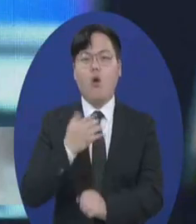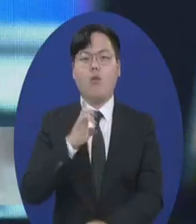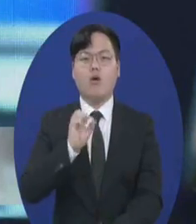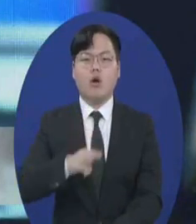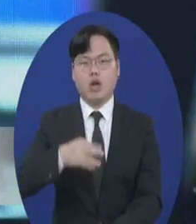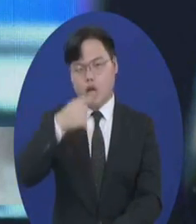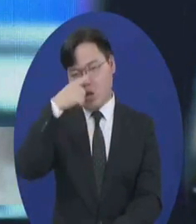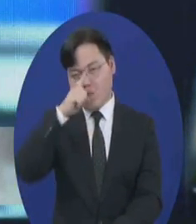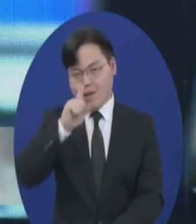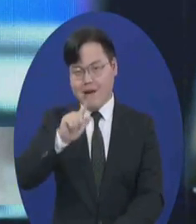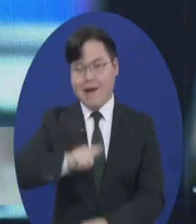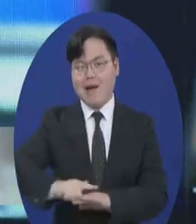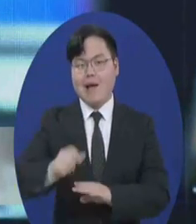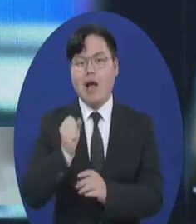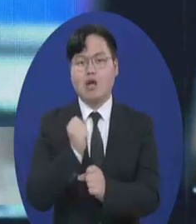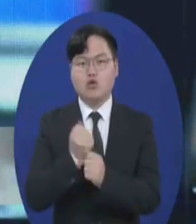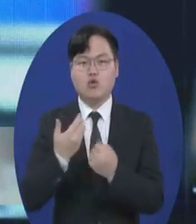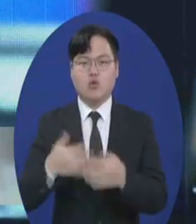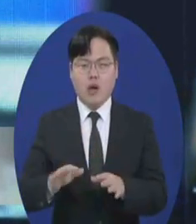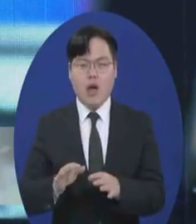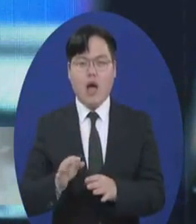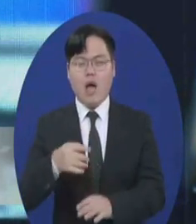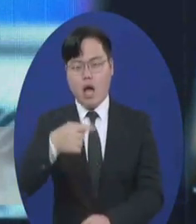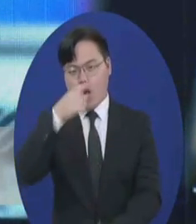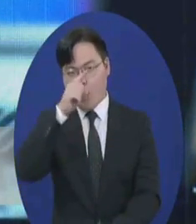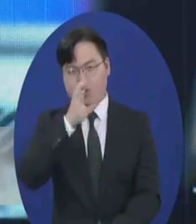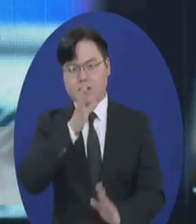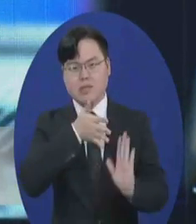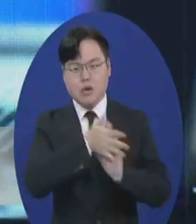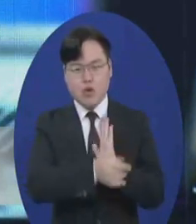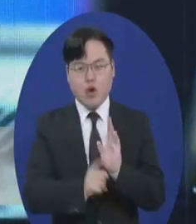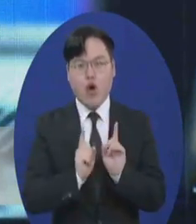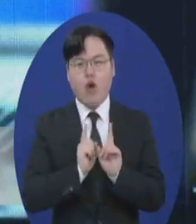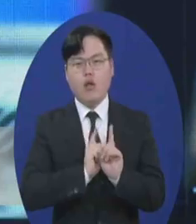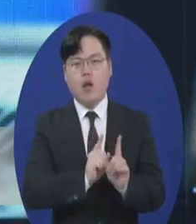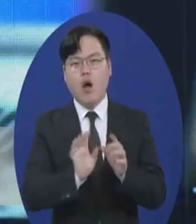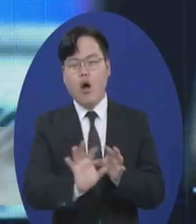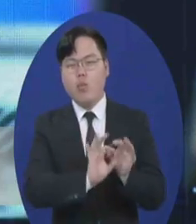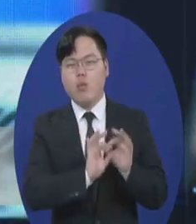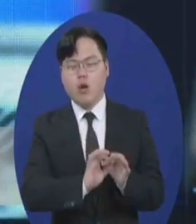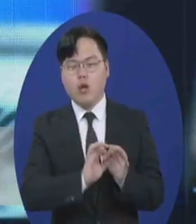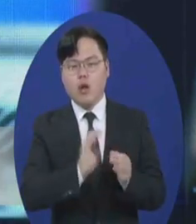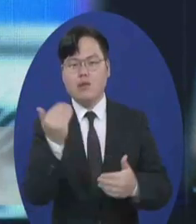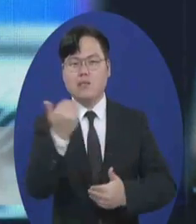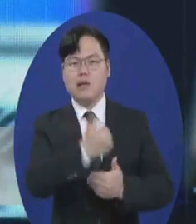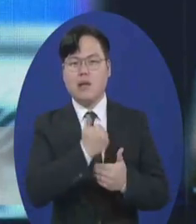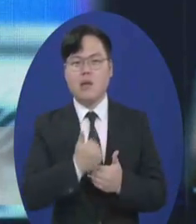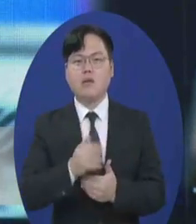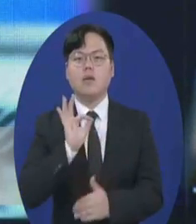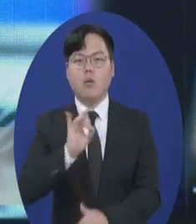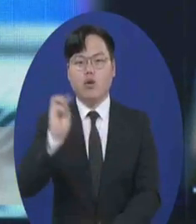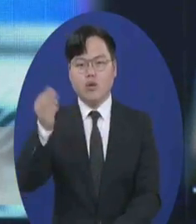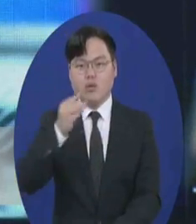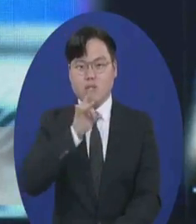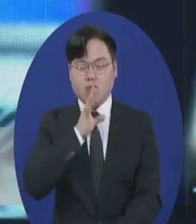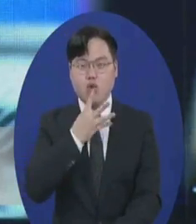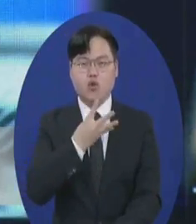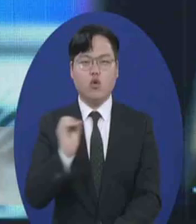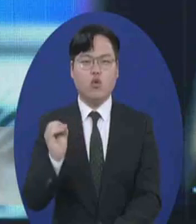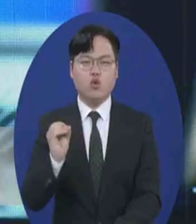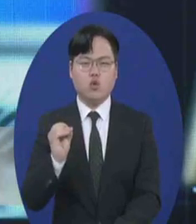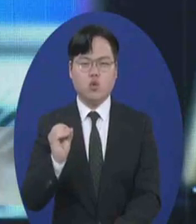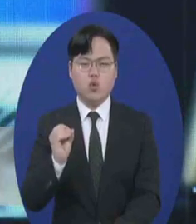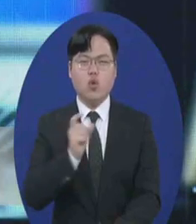ажиллалаа. Байнгын хорооноос эрүүл мэндийн санхүүжилт дагсан шинчиллийг хэрэгжүүлэхэд саад тодгор хаана гарч байгааг тодорхойлох үүднээс 400